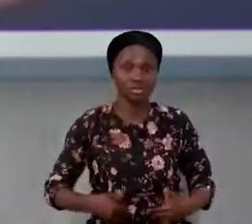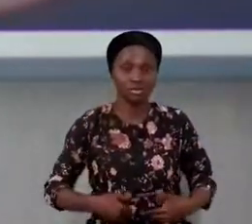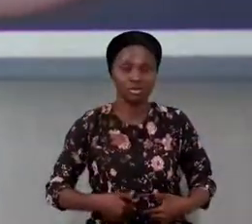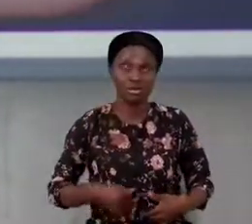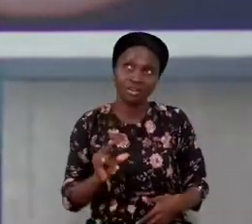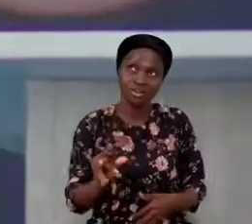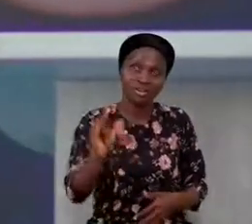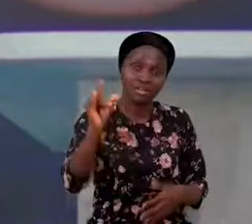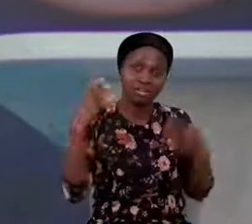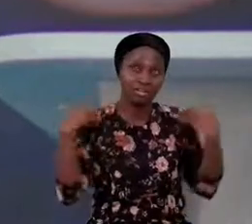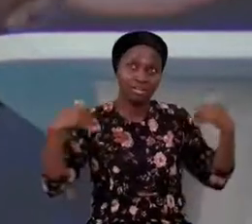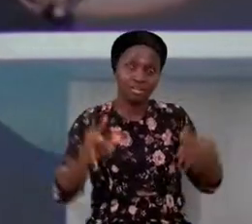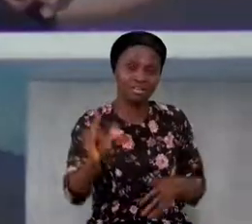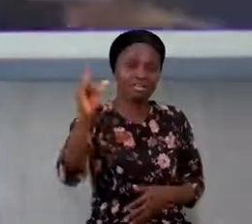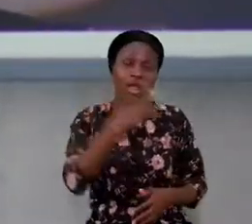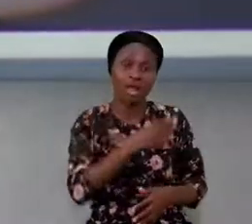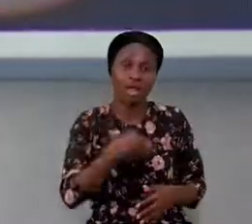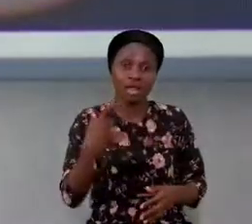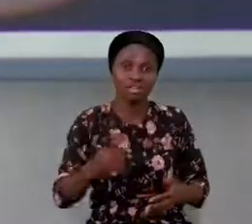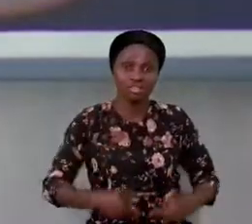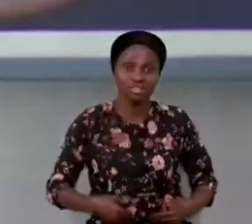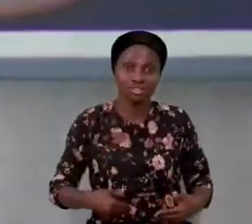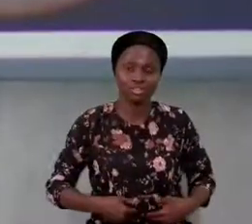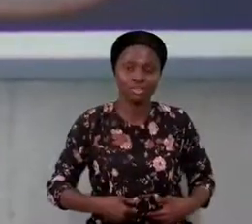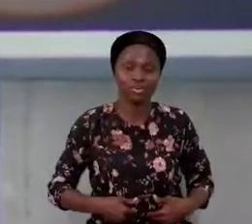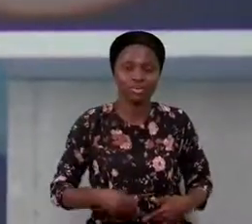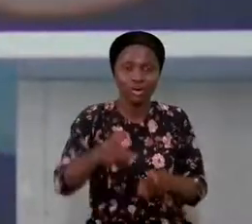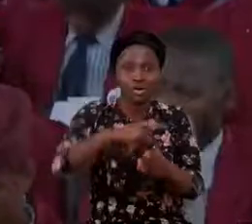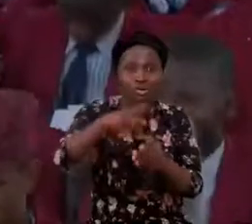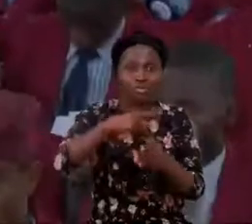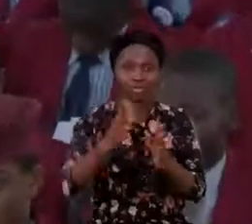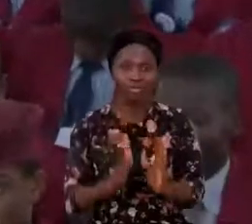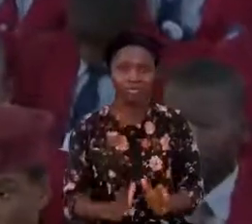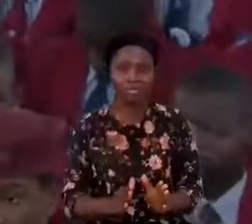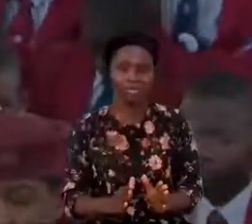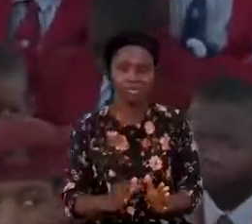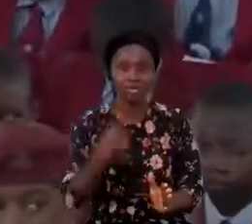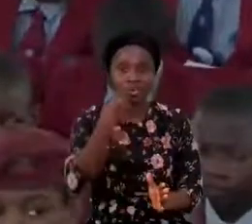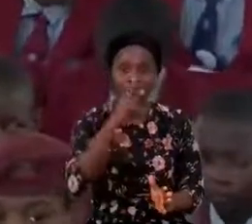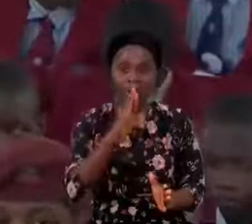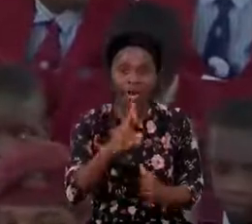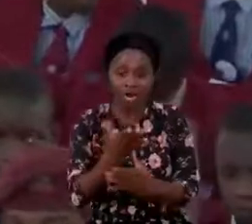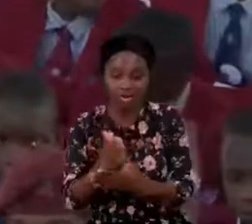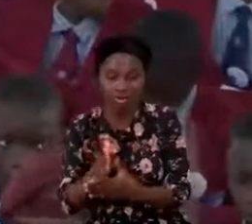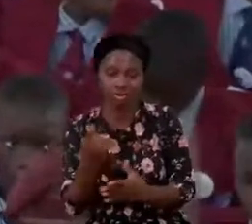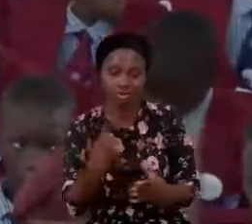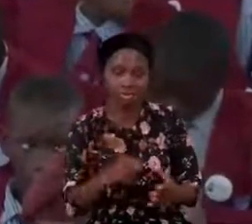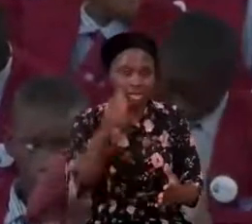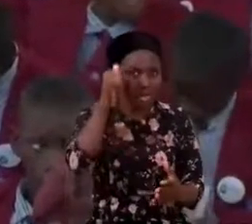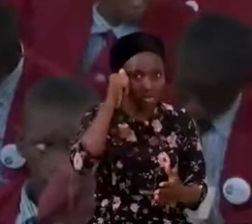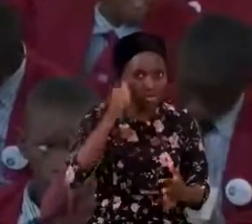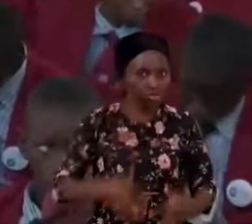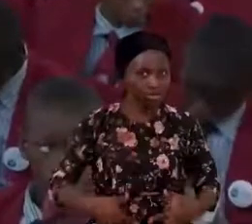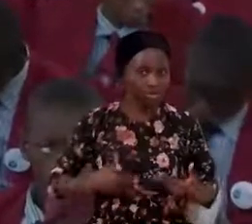sont entre la vie des adultes et la vie des jeunes et vous êtes prêts à faire ce qu'il